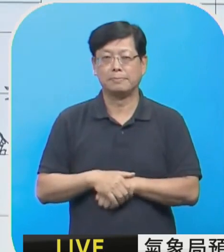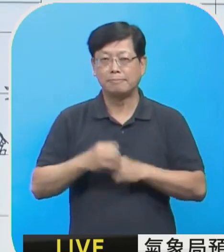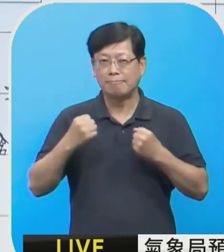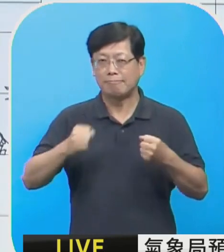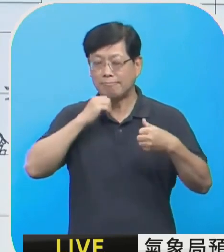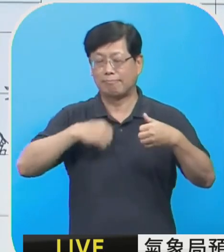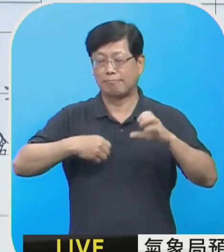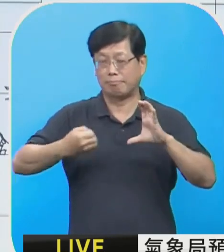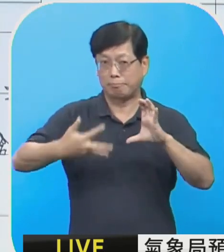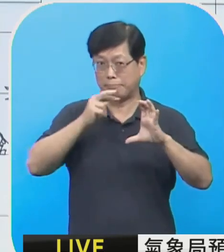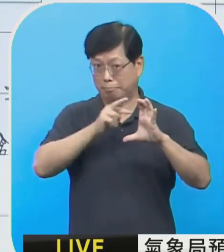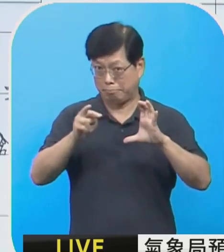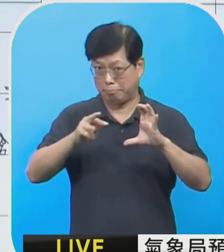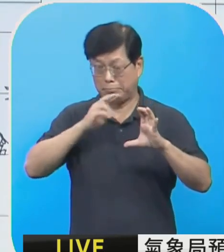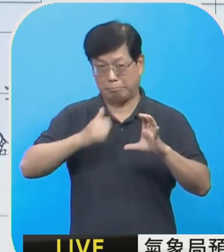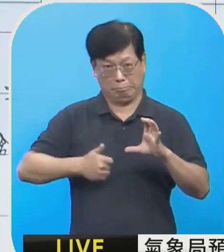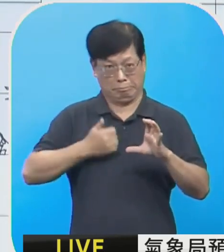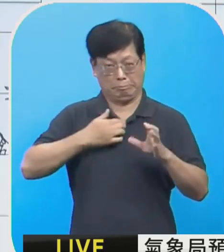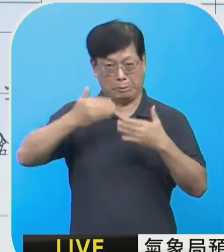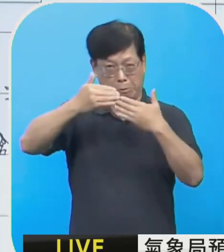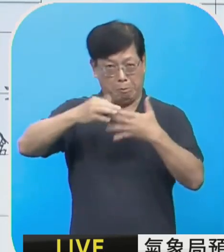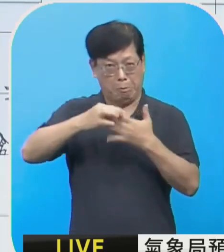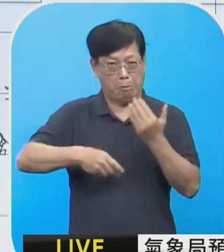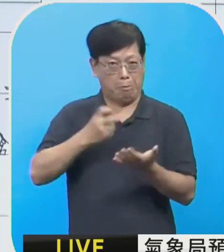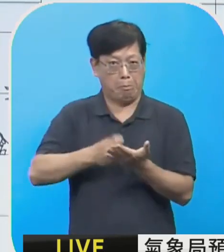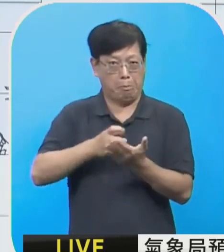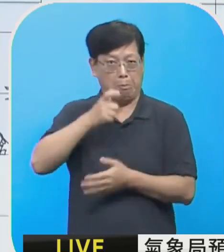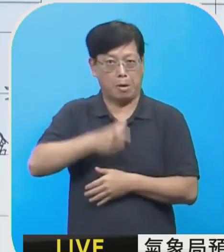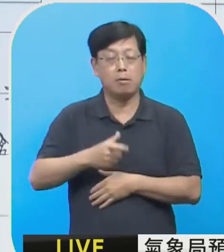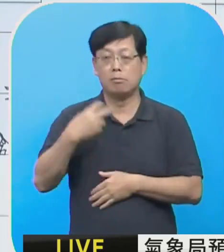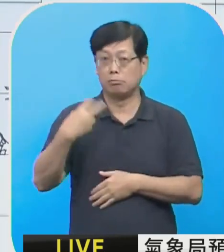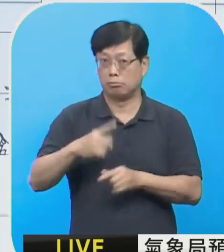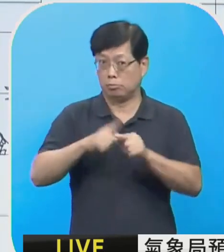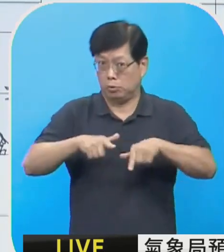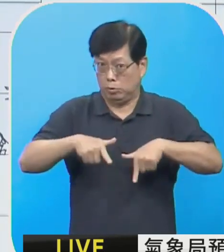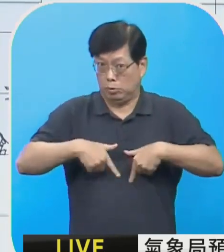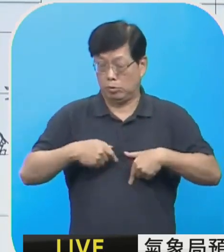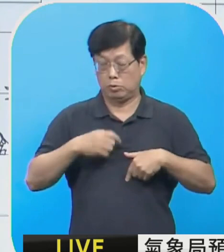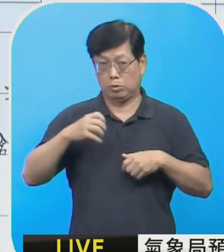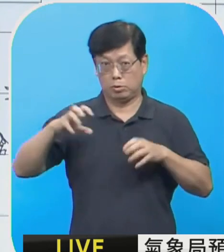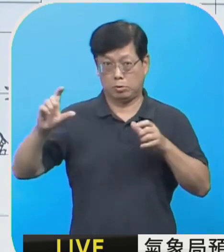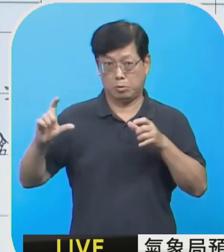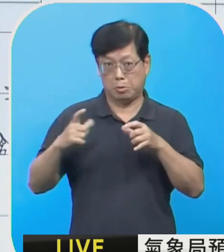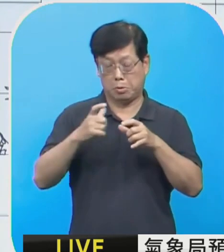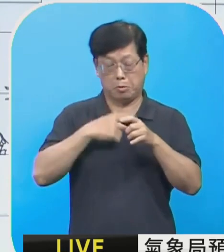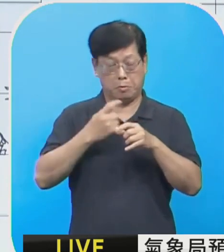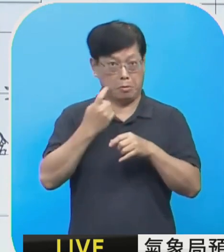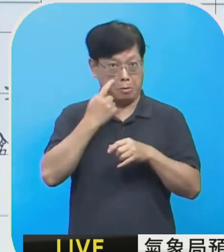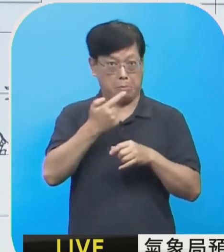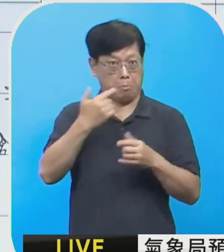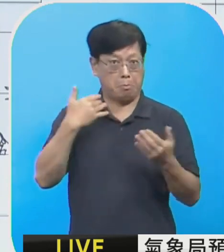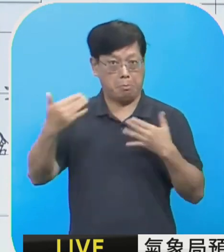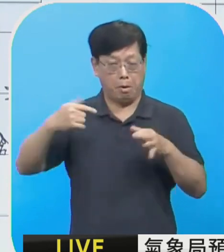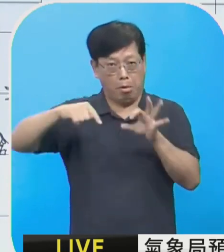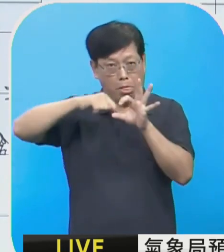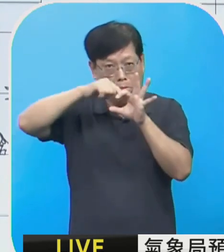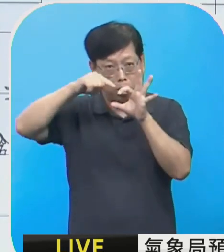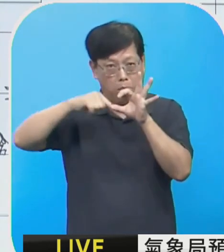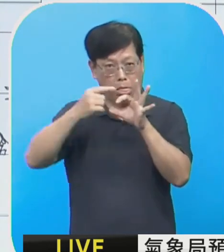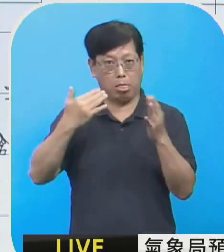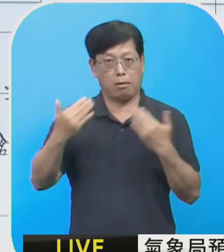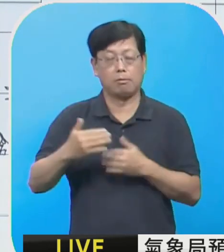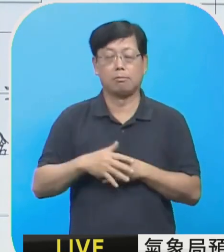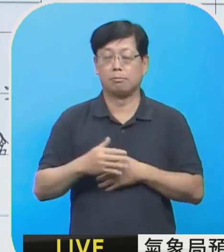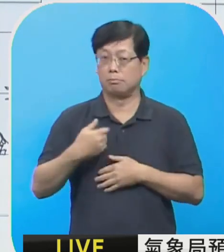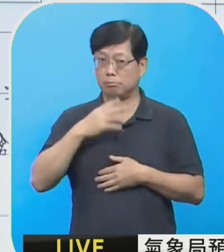在雷达图上面，台风的结构其实非常的扎实，而且中心的台风眼在目前来看是非常的清晰。这个